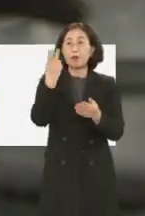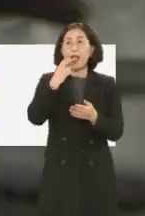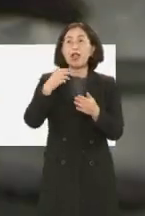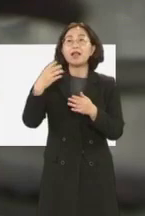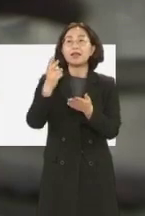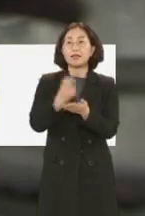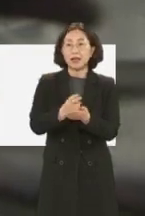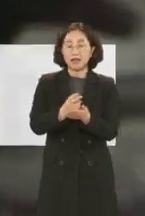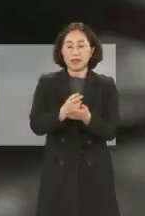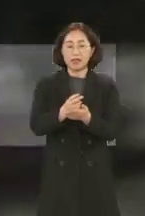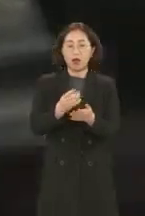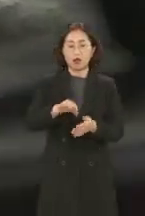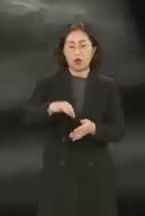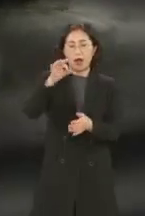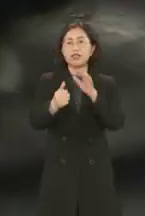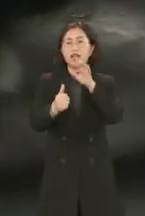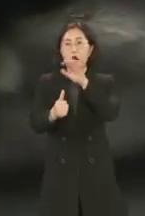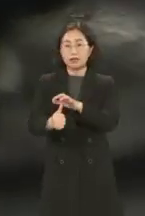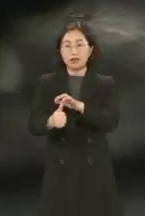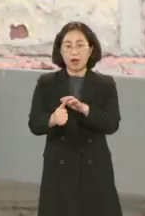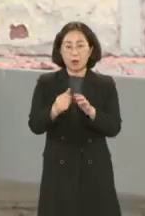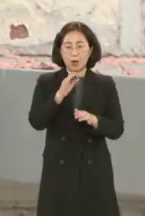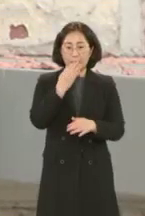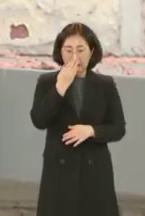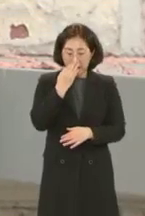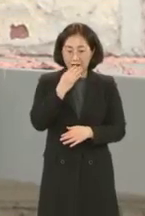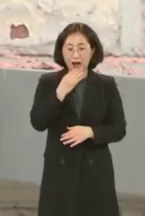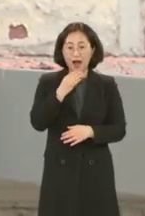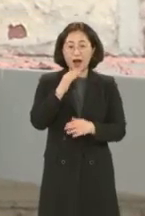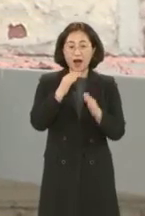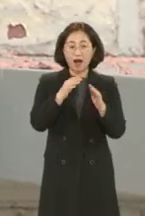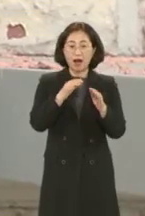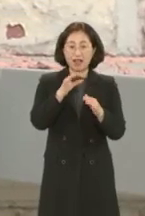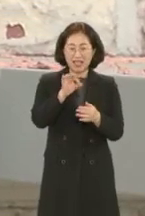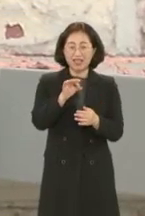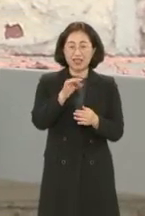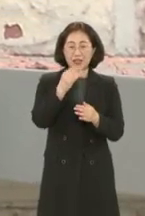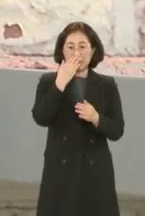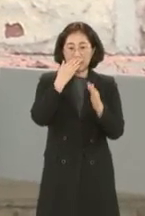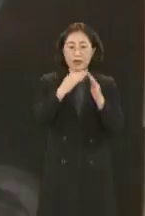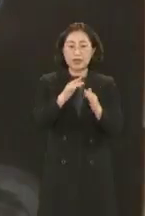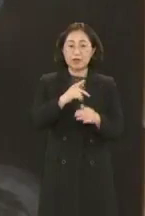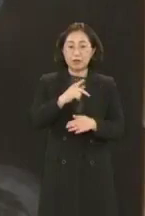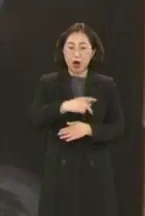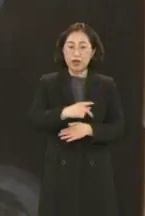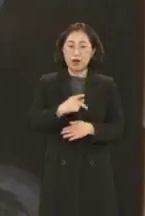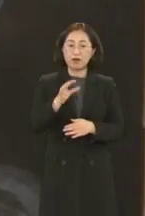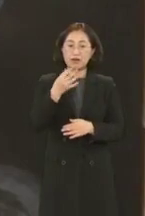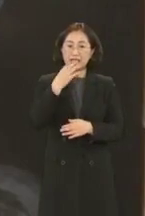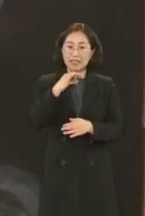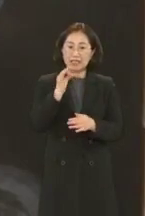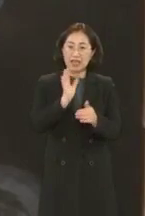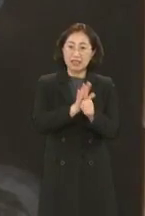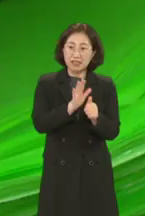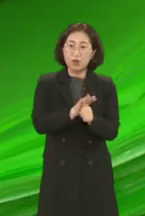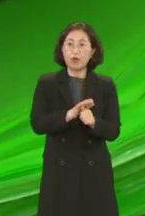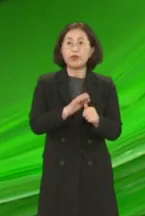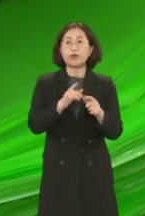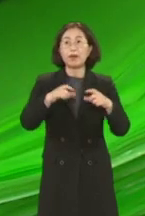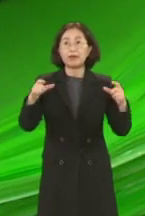과다 인상을 억제하고 착한 가격 업소에 대해서는 경영 개선 자금 대출 이자 등 지원을 대폭 확대하기로